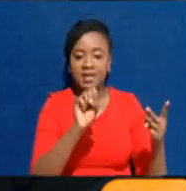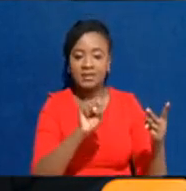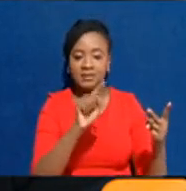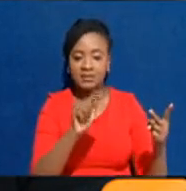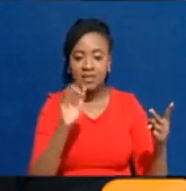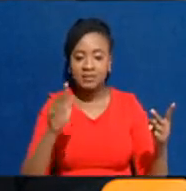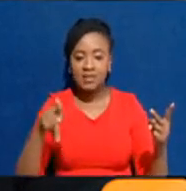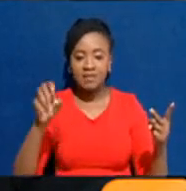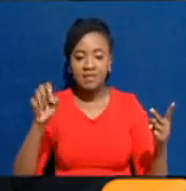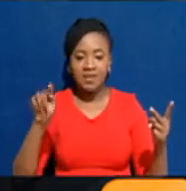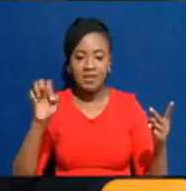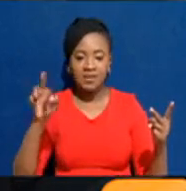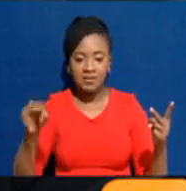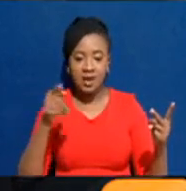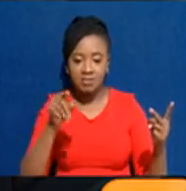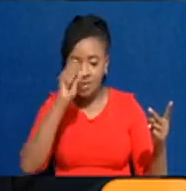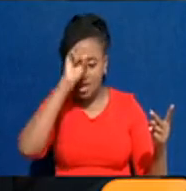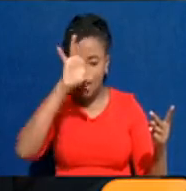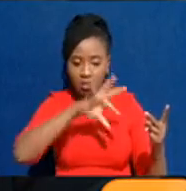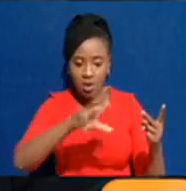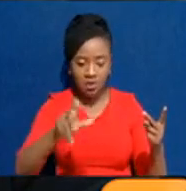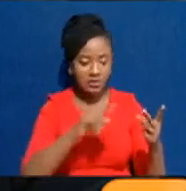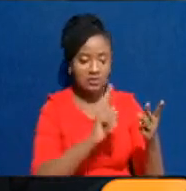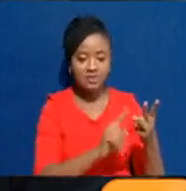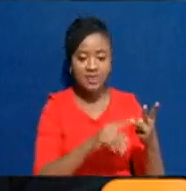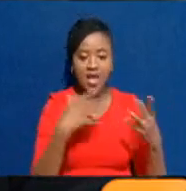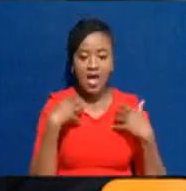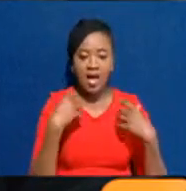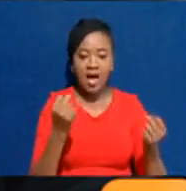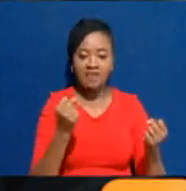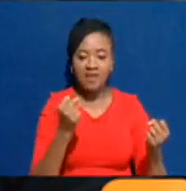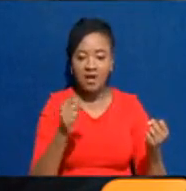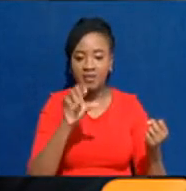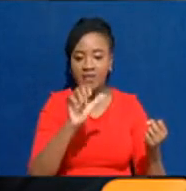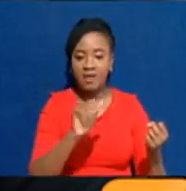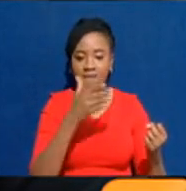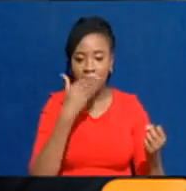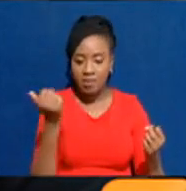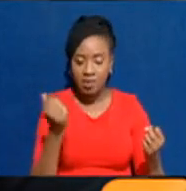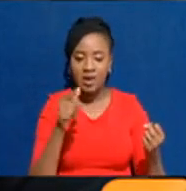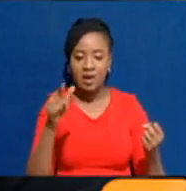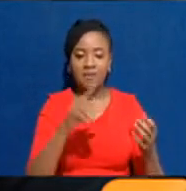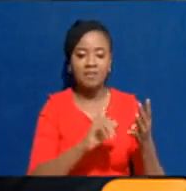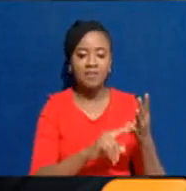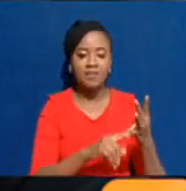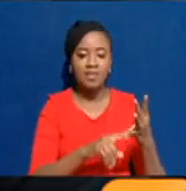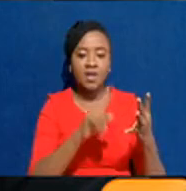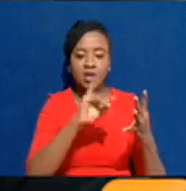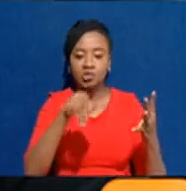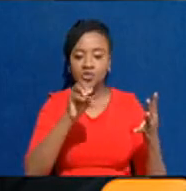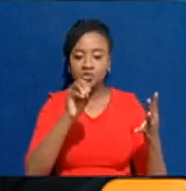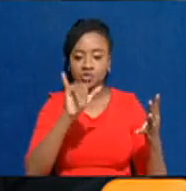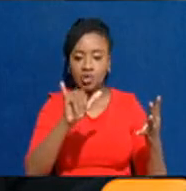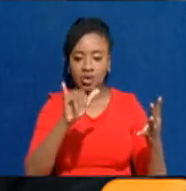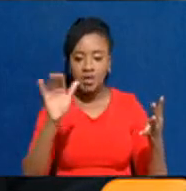Surgical Hospital in Kiambu County, Afya Bora Hospital in Mwaya Kirinyaga, Joy Nursing and Maternity